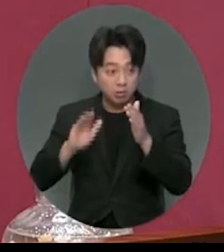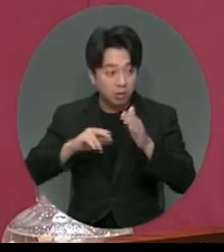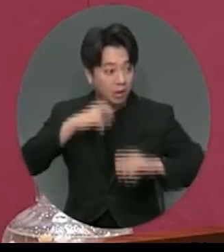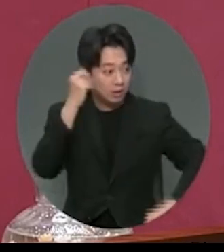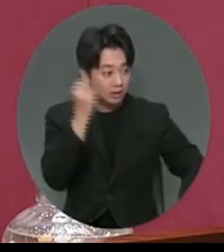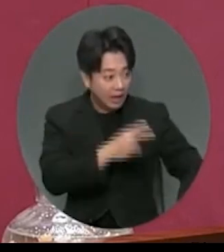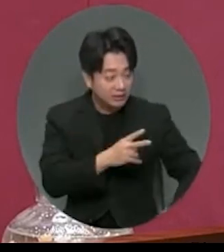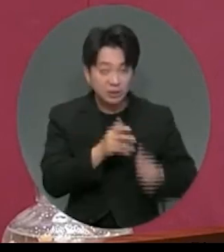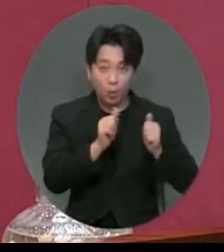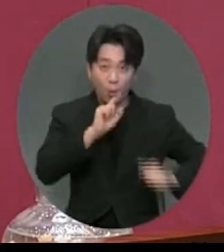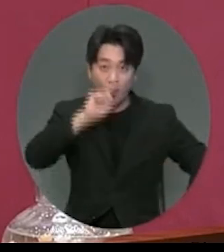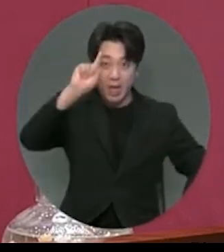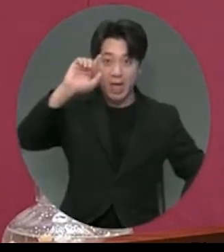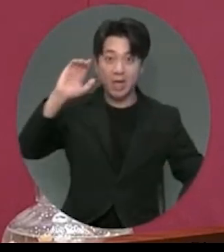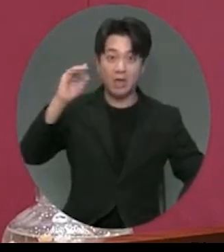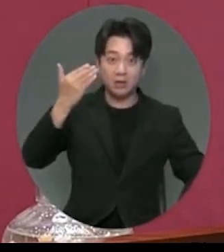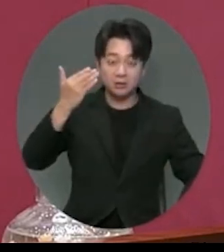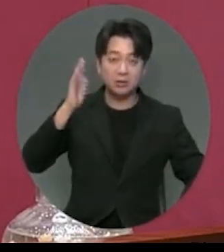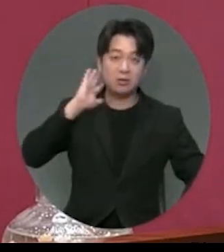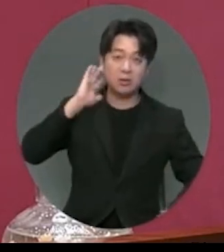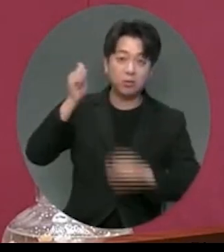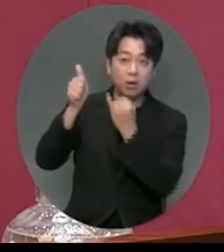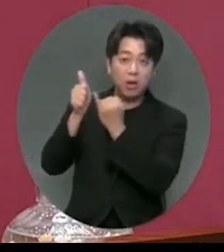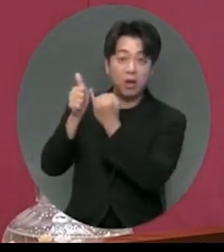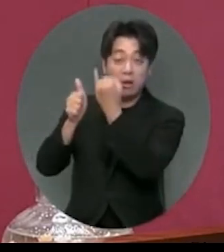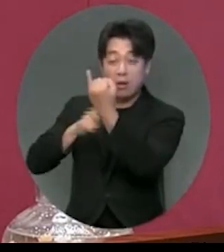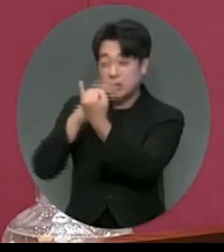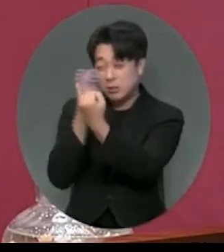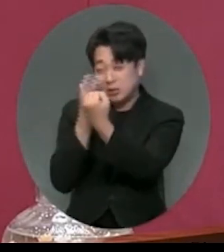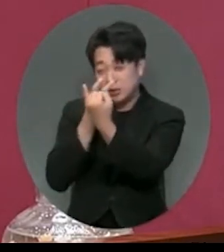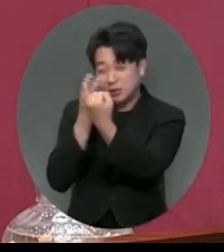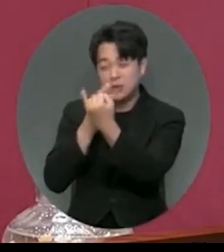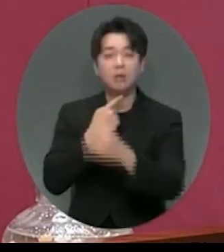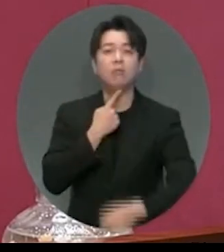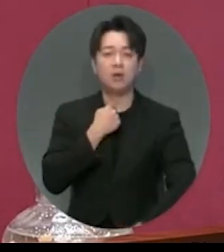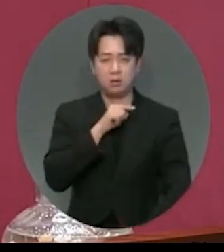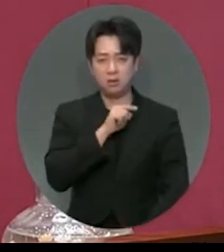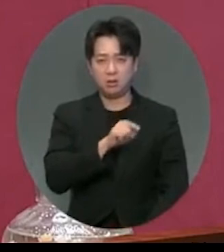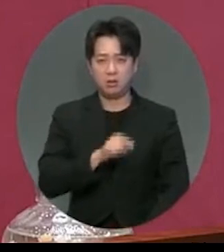고발해서 김건희 여사에 대해서 고강도 수사를 진행했습니다.